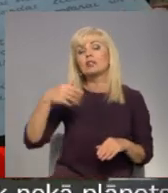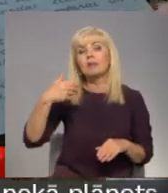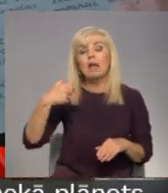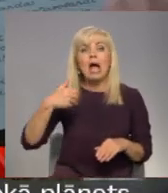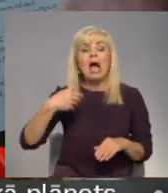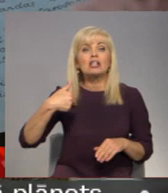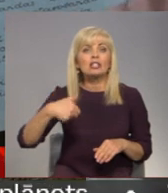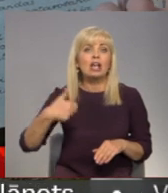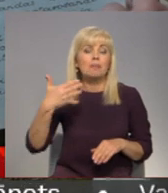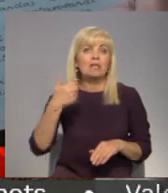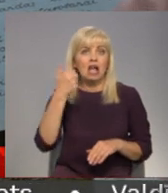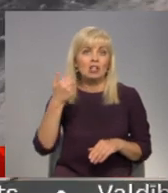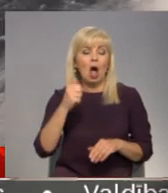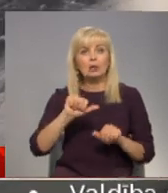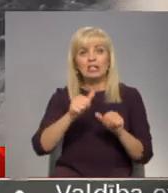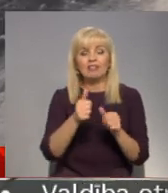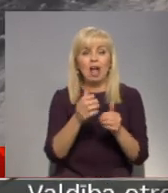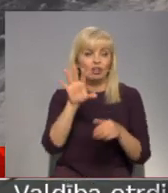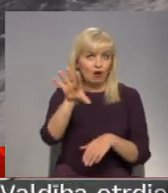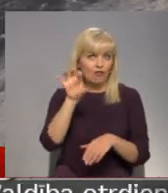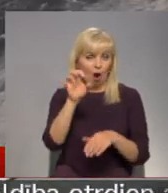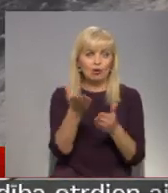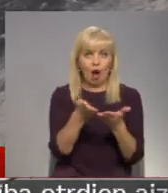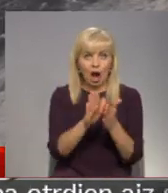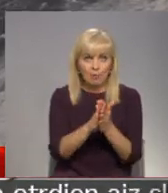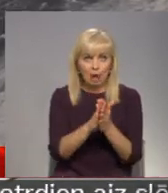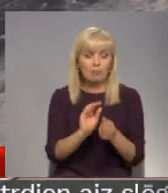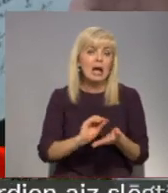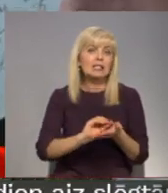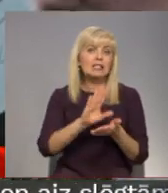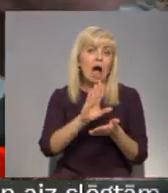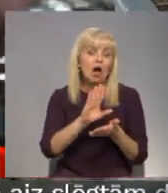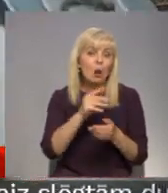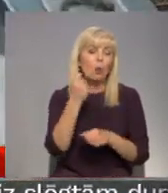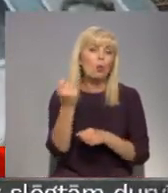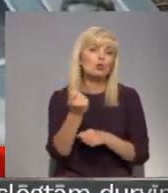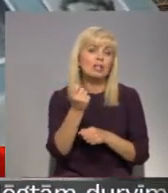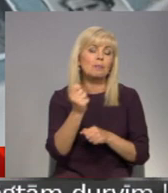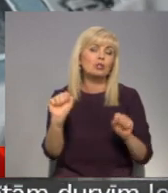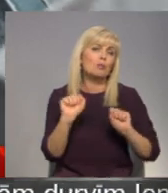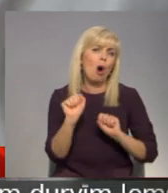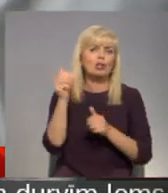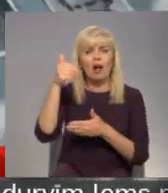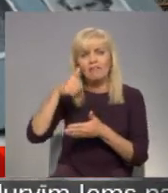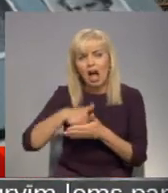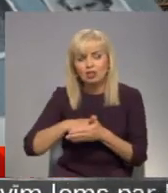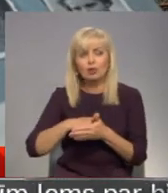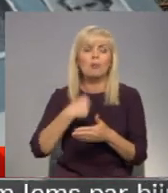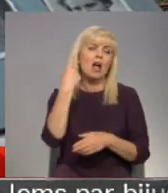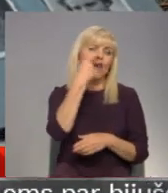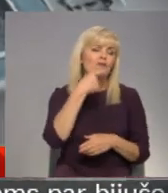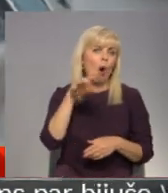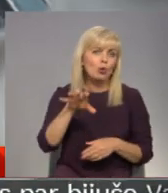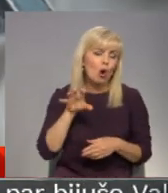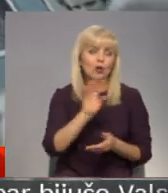1965. Gadā izveidotā fotoalbumā sākusi krāties Kabiles ugunsdzēsības sporta vēsture. Te ir gan sportistu fotogrāfijas, gan apraksti,